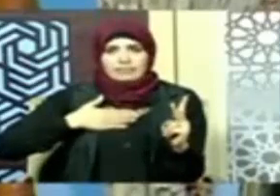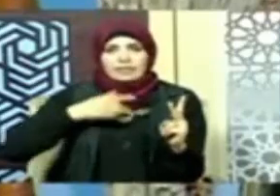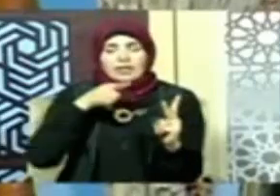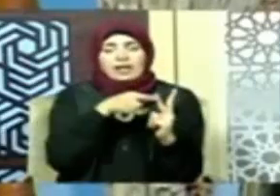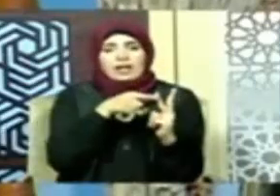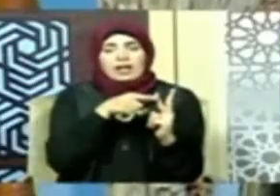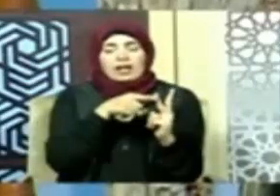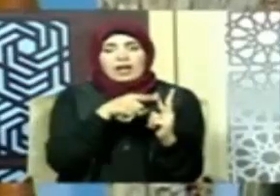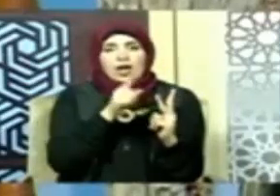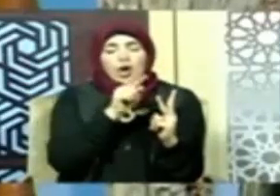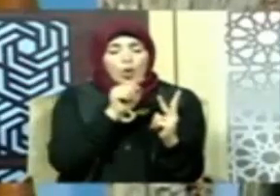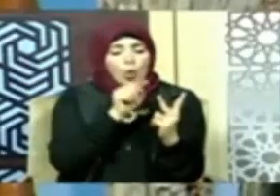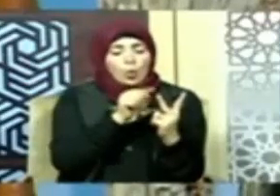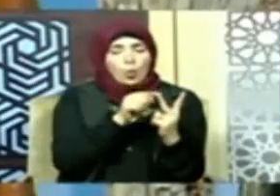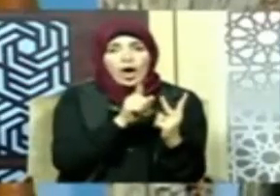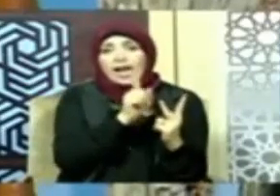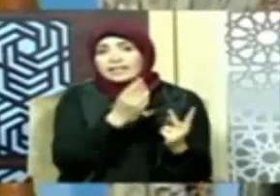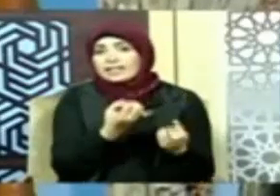ودخل جنته